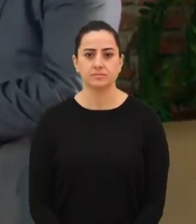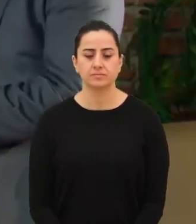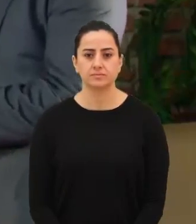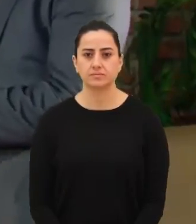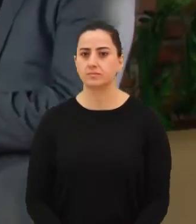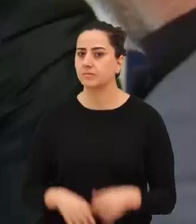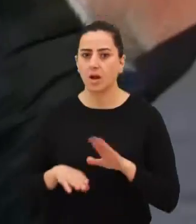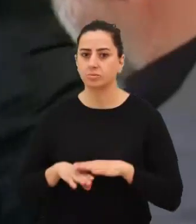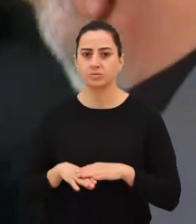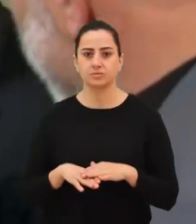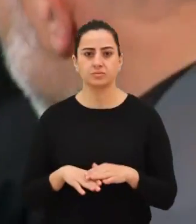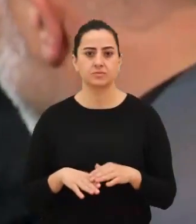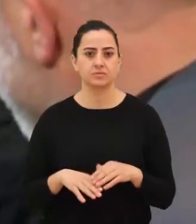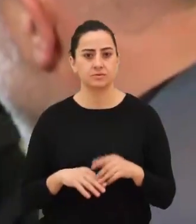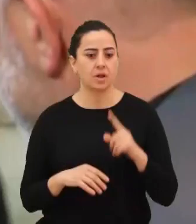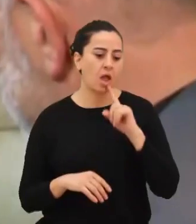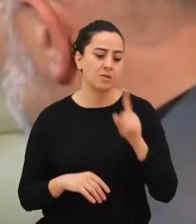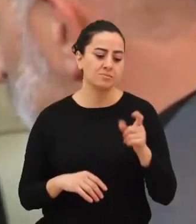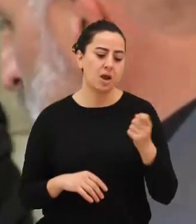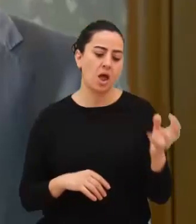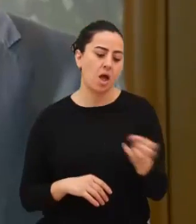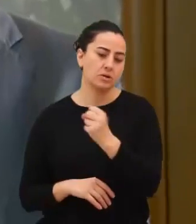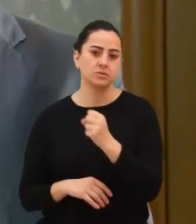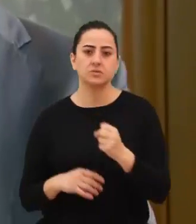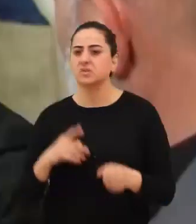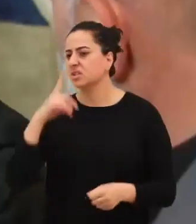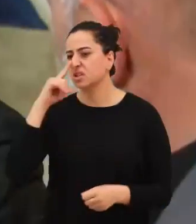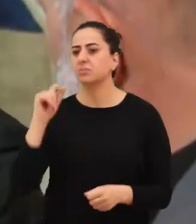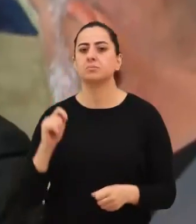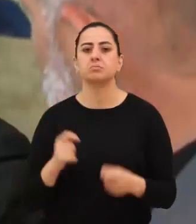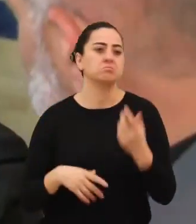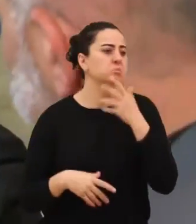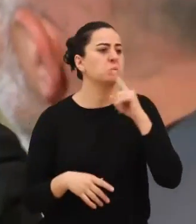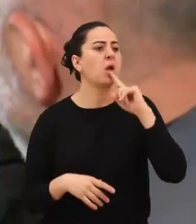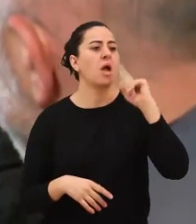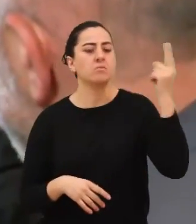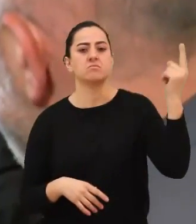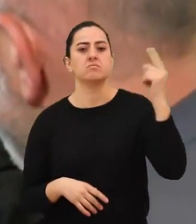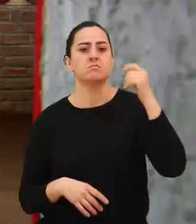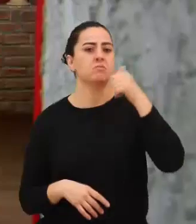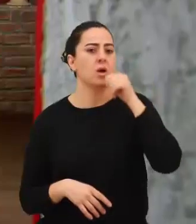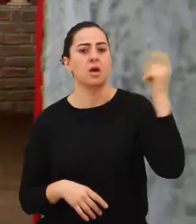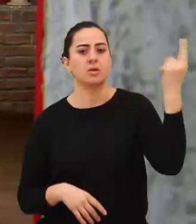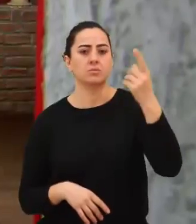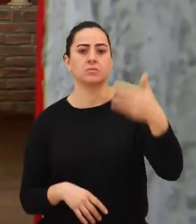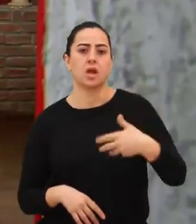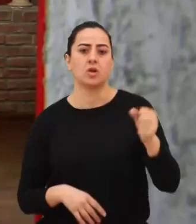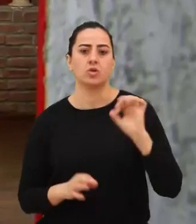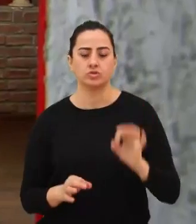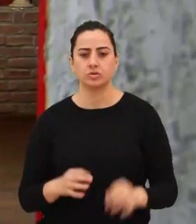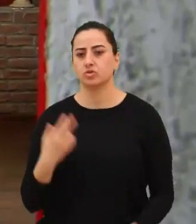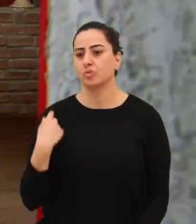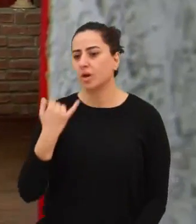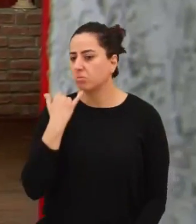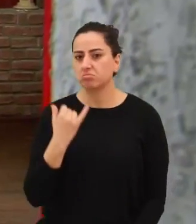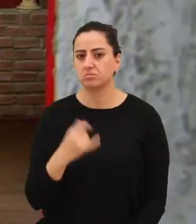Ne yapıyoruz abi? Birini gönderip parayı aldıracaklar. Kim alacakmış? Bilmiyorum. Babanın bir adamıymış. Dur bakayım, bir